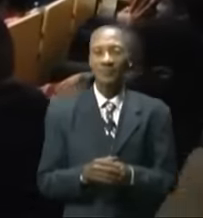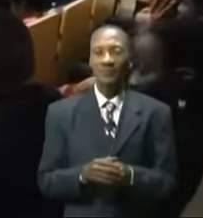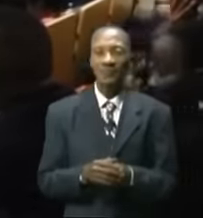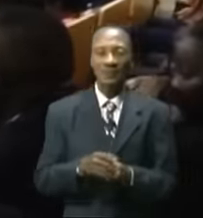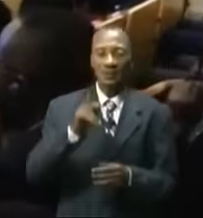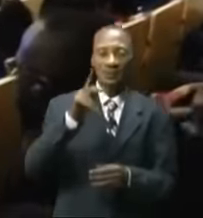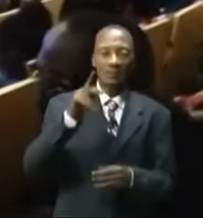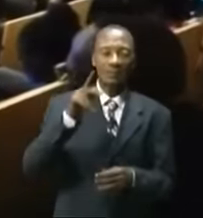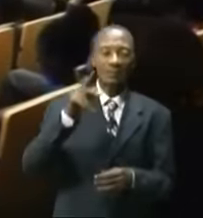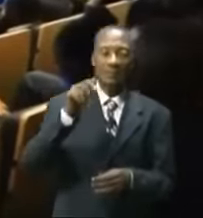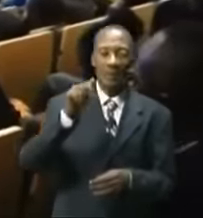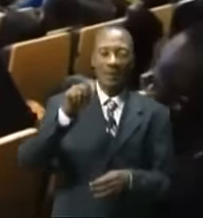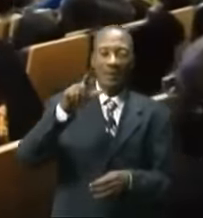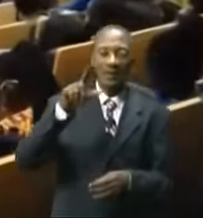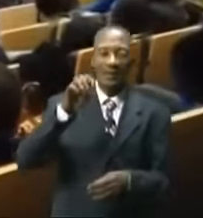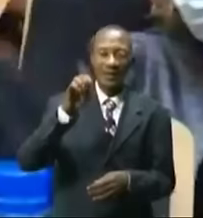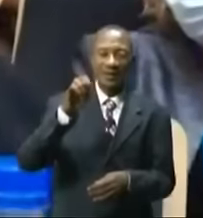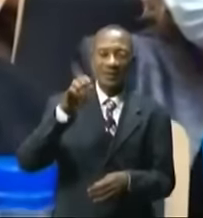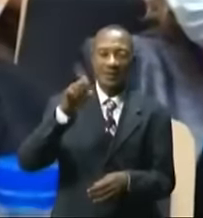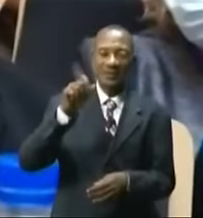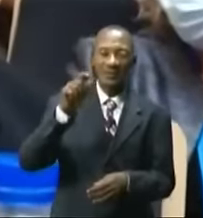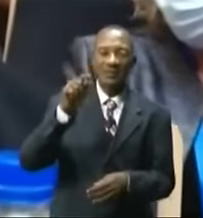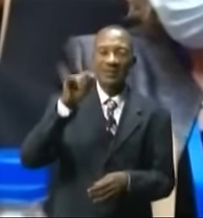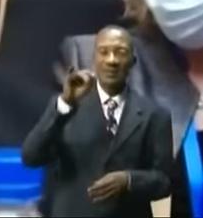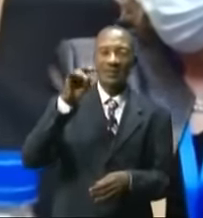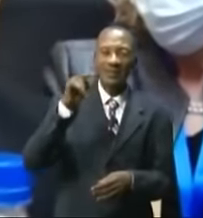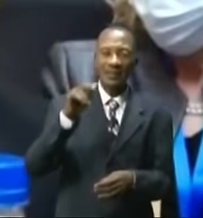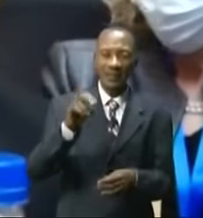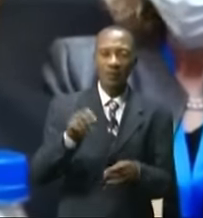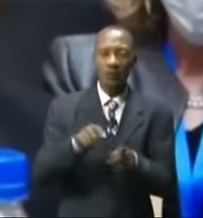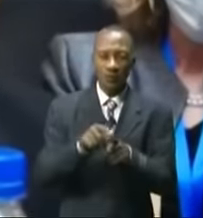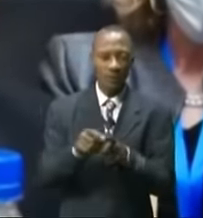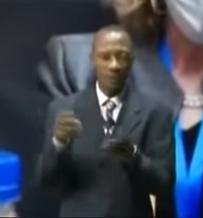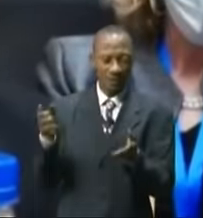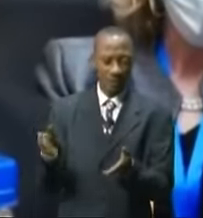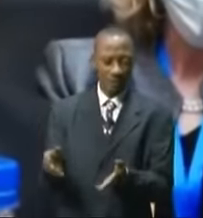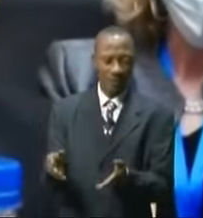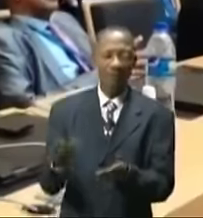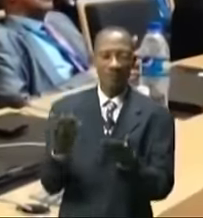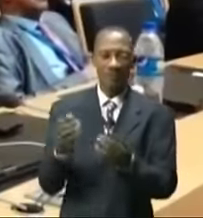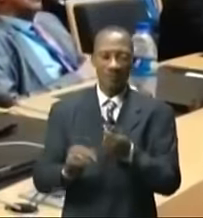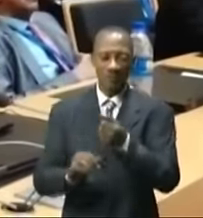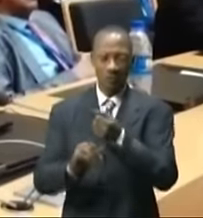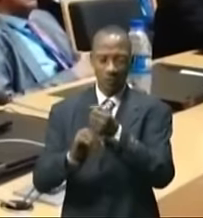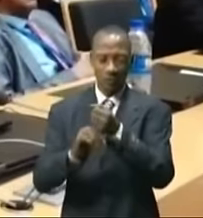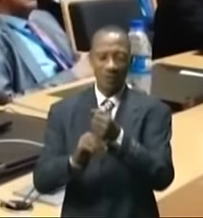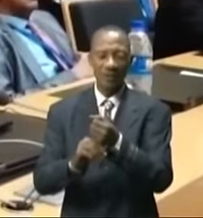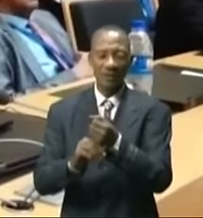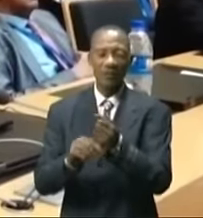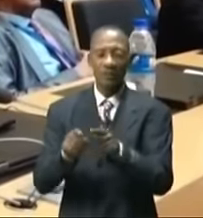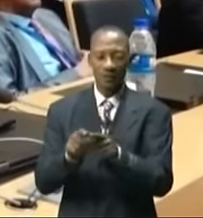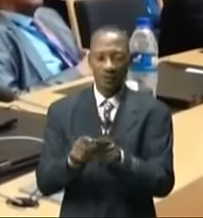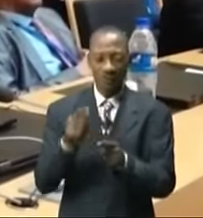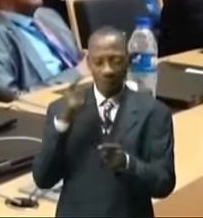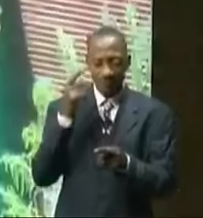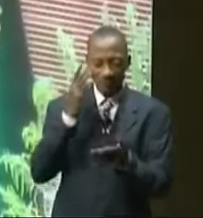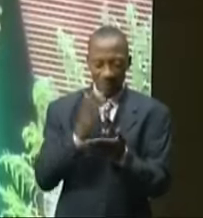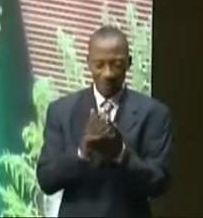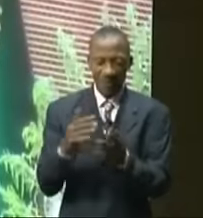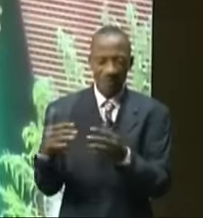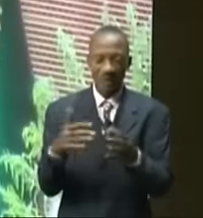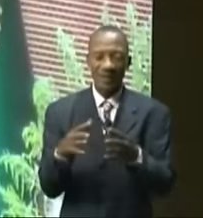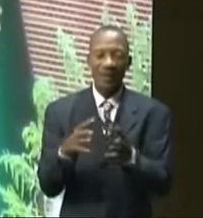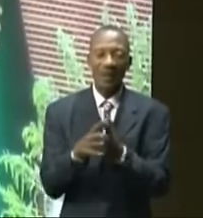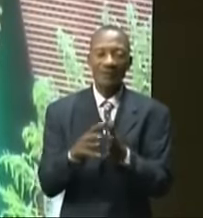Premier ministre, a saisi l'occasion pour solliciter l'assistance de l'Afrique dans la guerre avec Israël. Autre message fort, c'est celui prononcé par